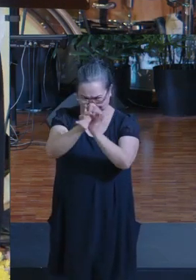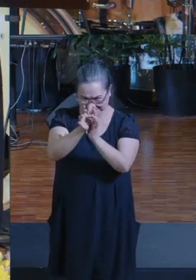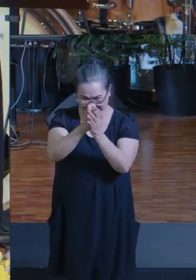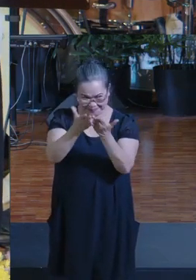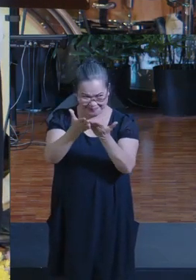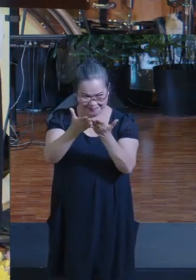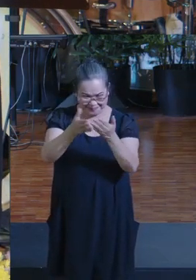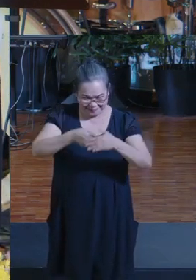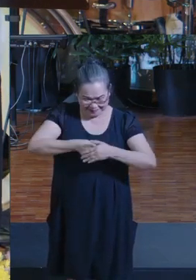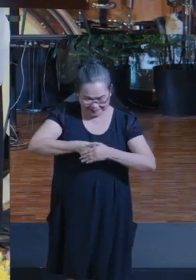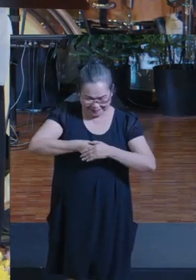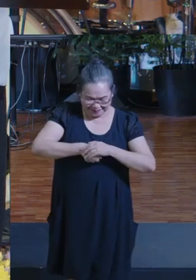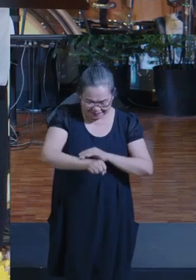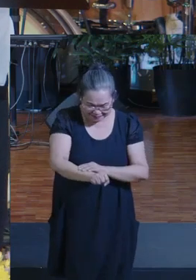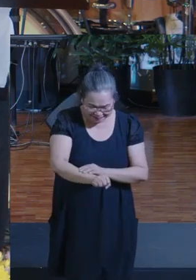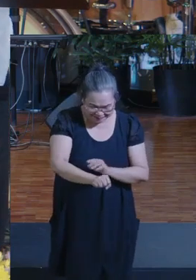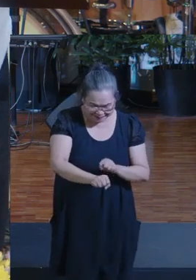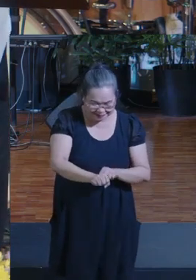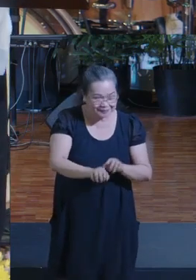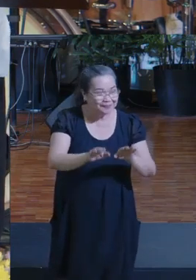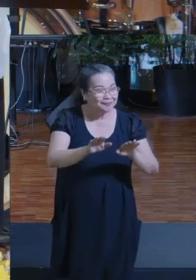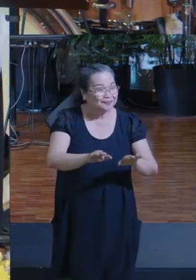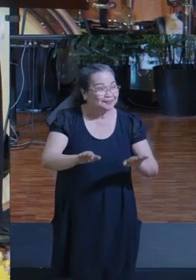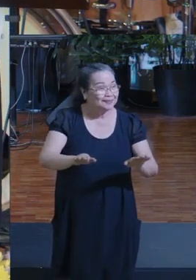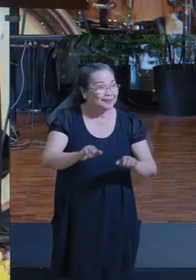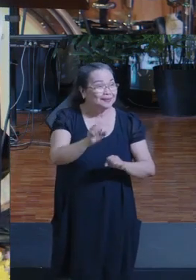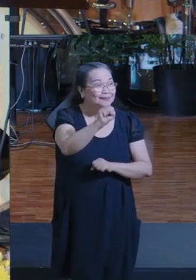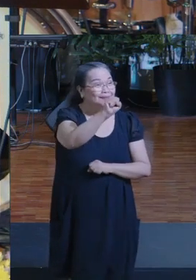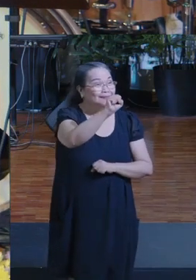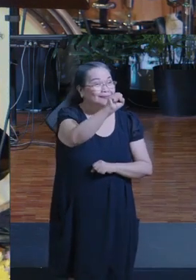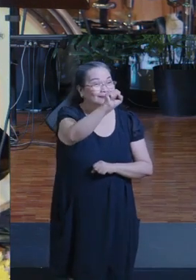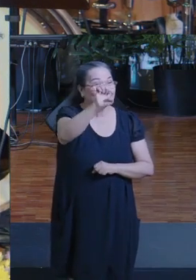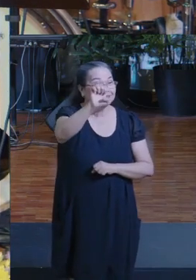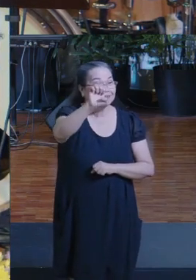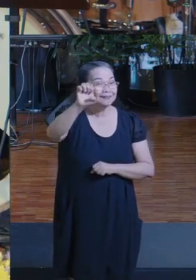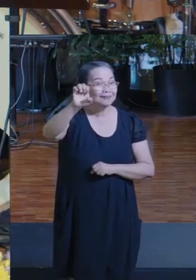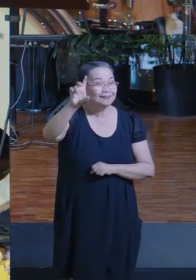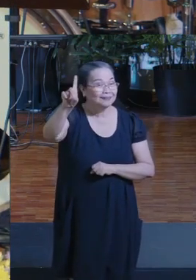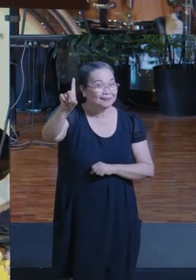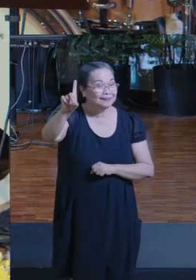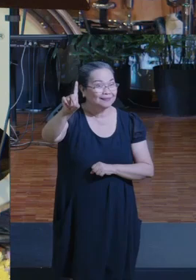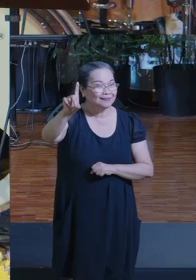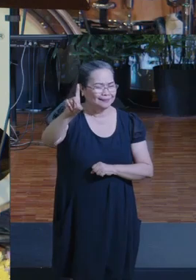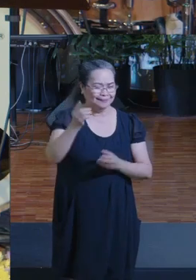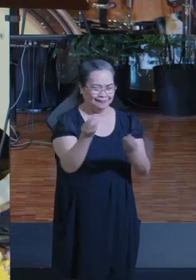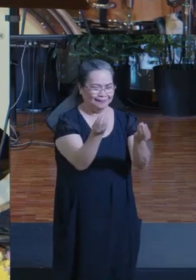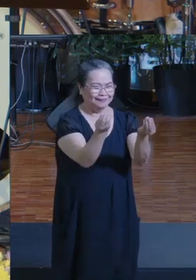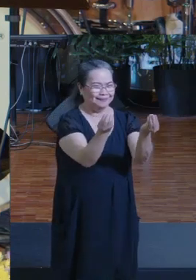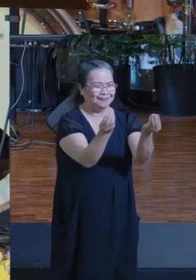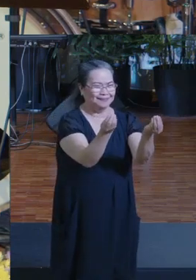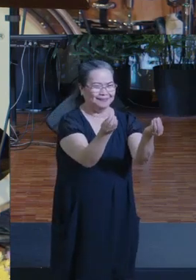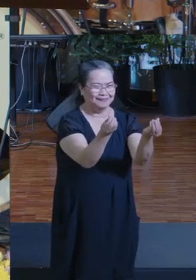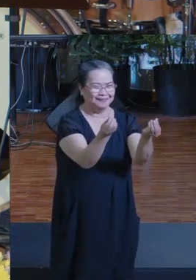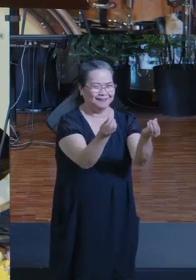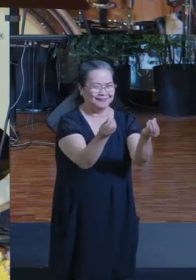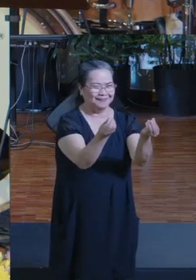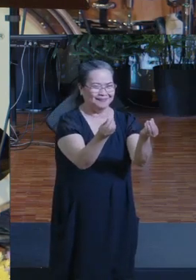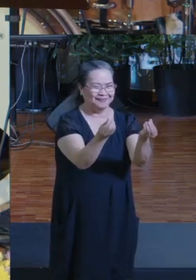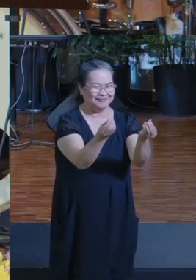salitang offspring, no, seed, no, sa Greek